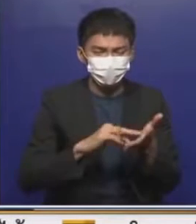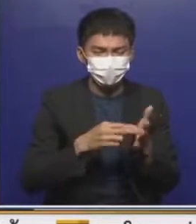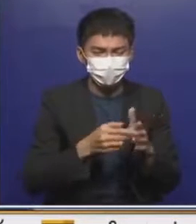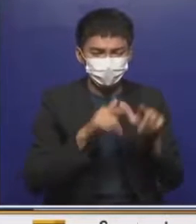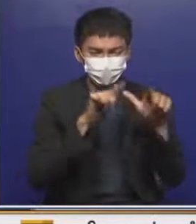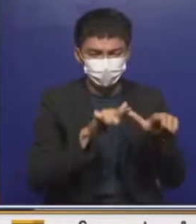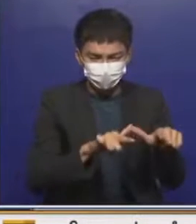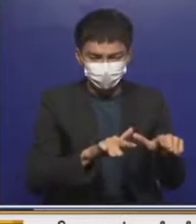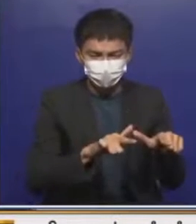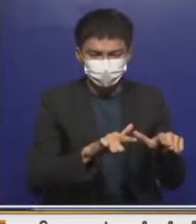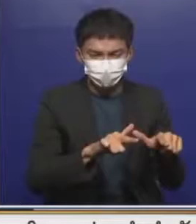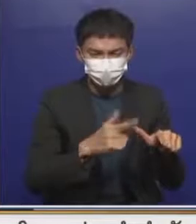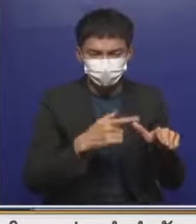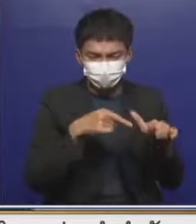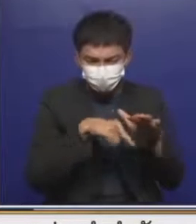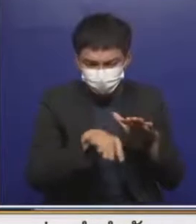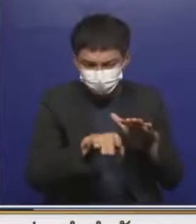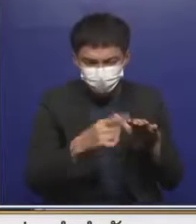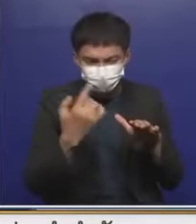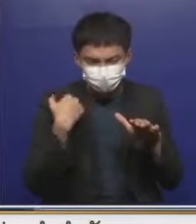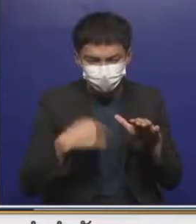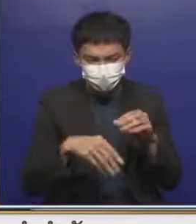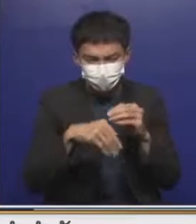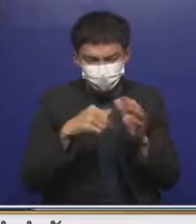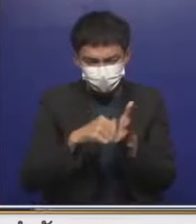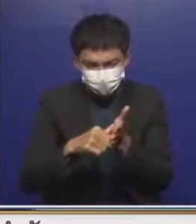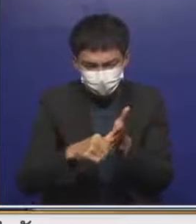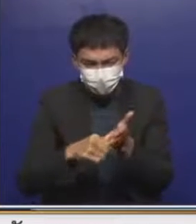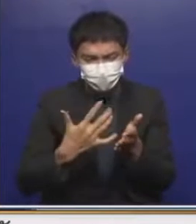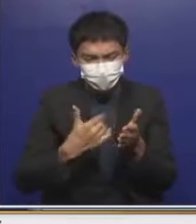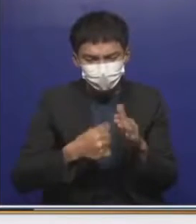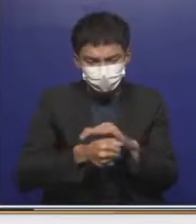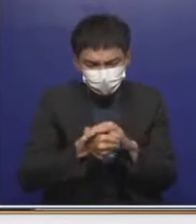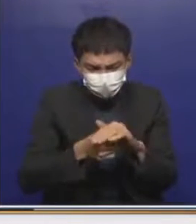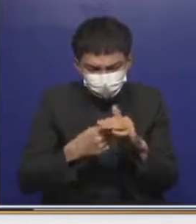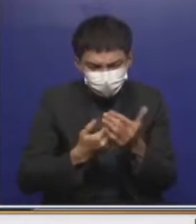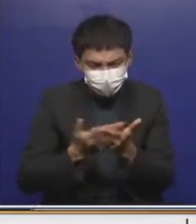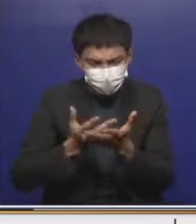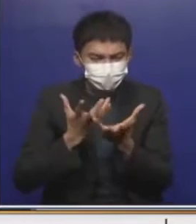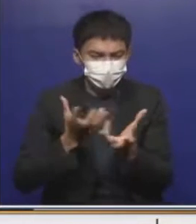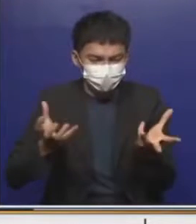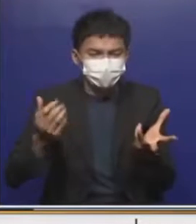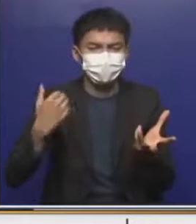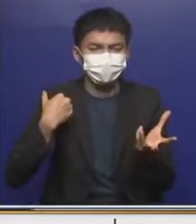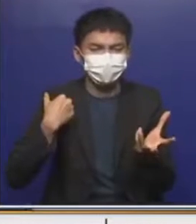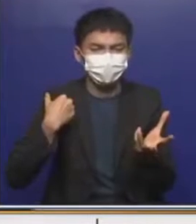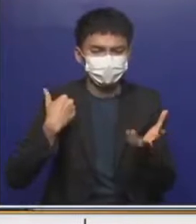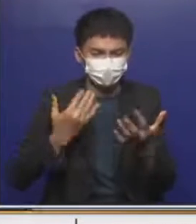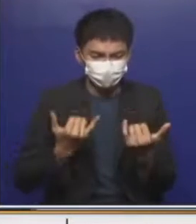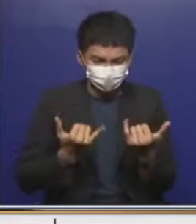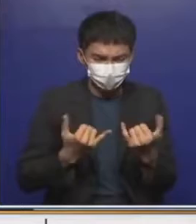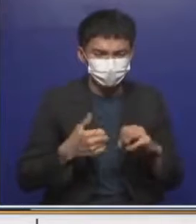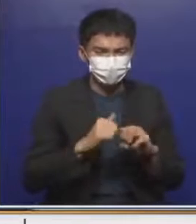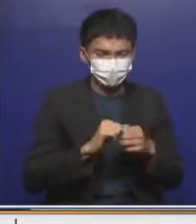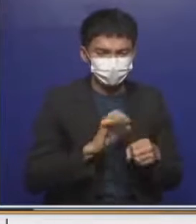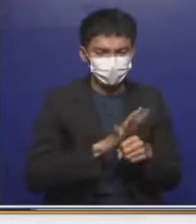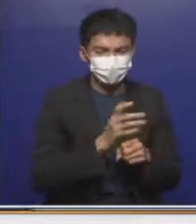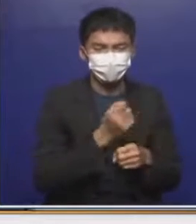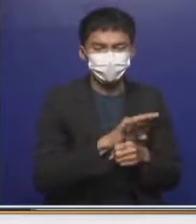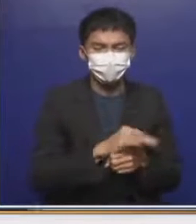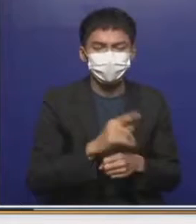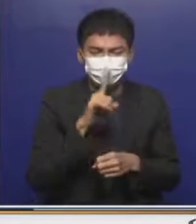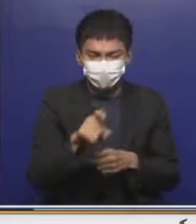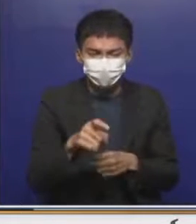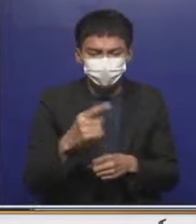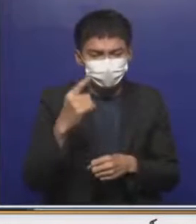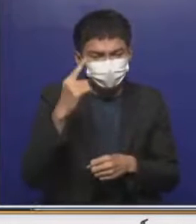ในภาพรวมเพื่อำพลางและเอาไปแบซืออาวุธเพิ่มอย่างนี้ในสถานการณแบบนี้มีสามอนสำนกไ